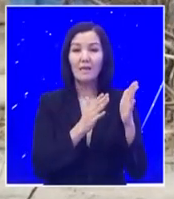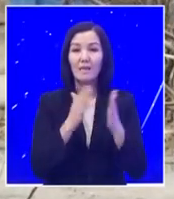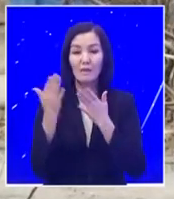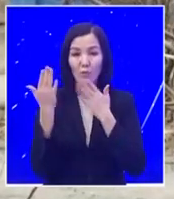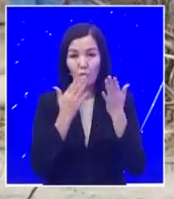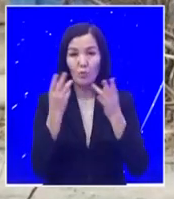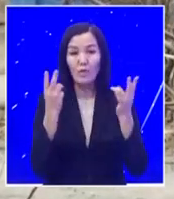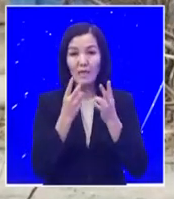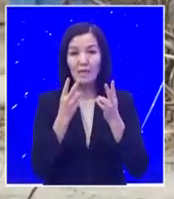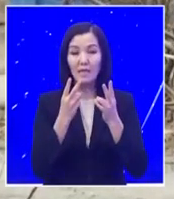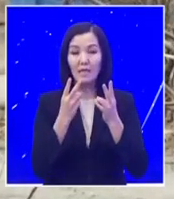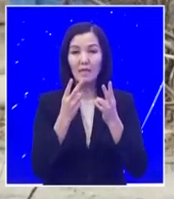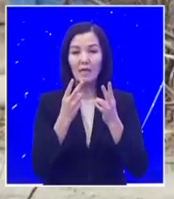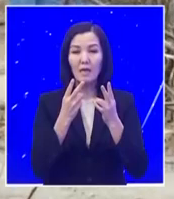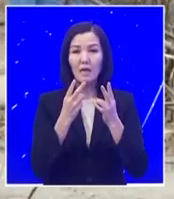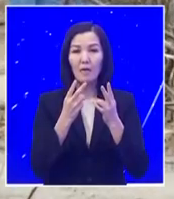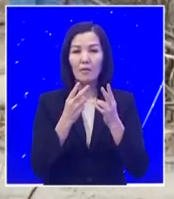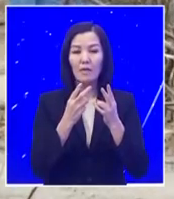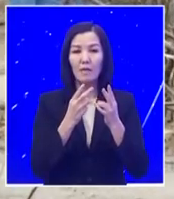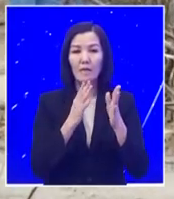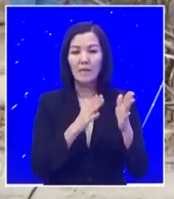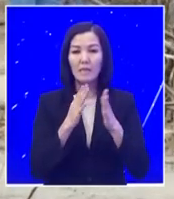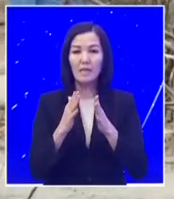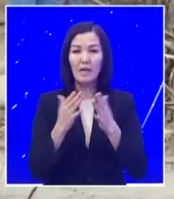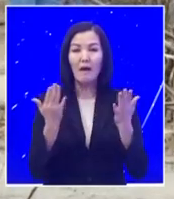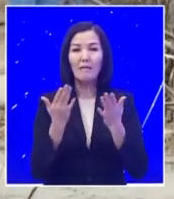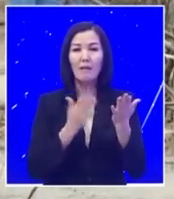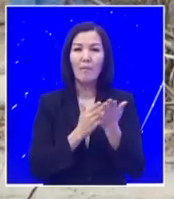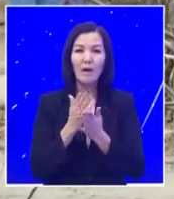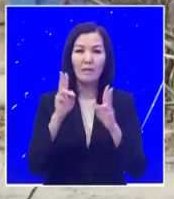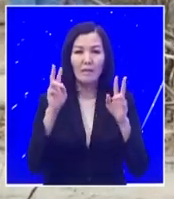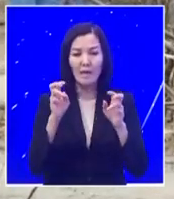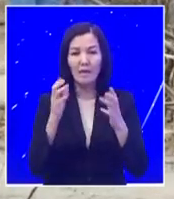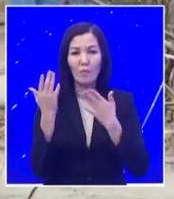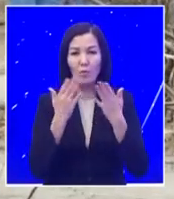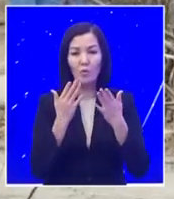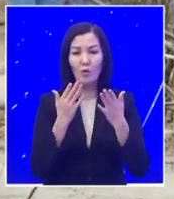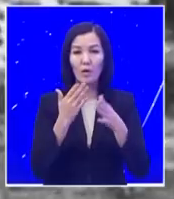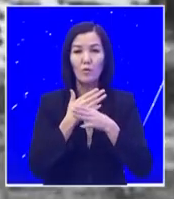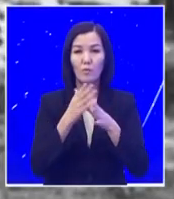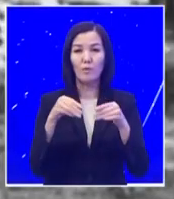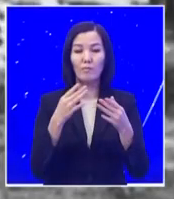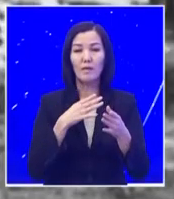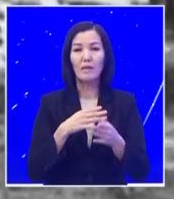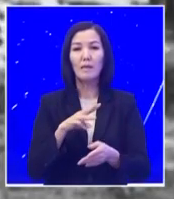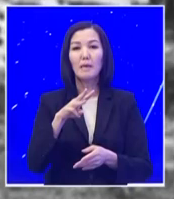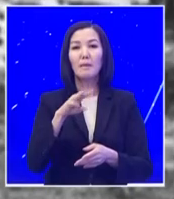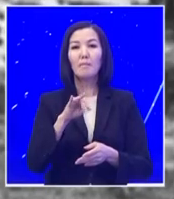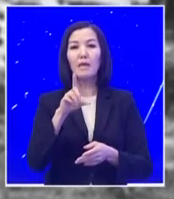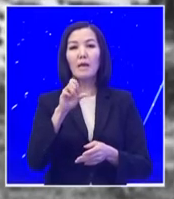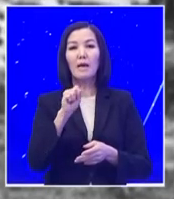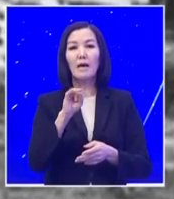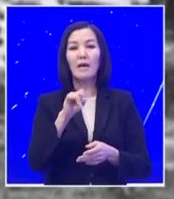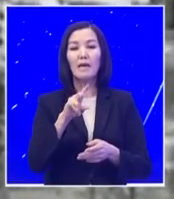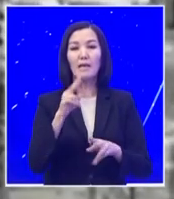оқуға, кімнен кейін кімді оқуға, қай бағытта оқуға осыған бағыт берген адам. Михаэлис жазасын өтеп